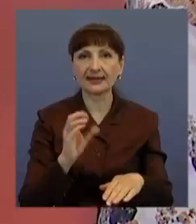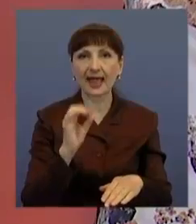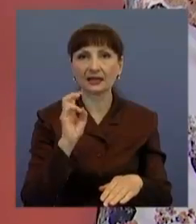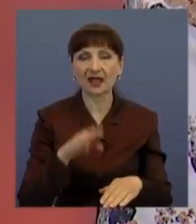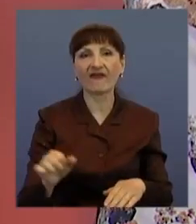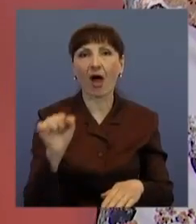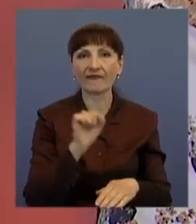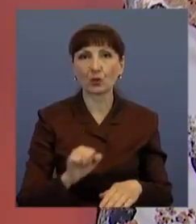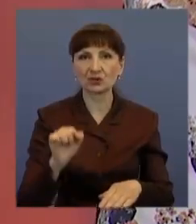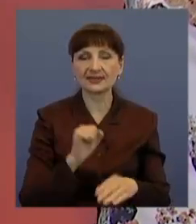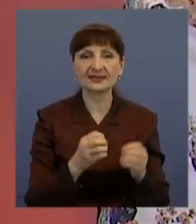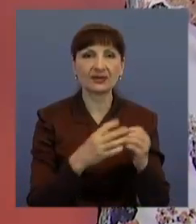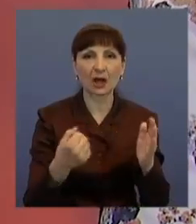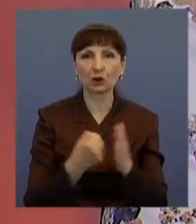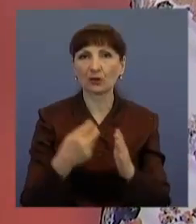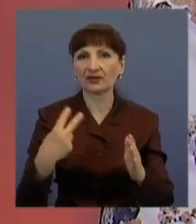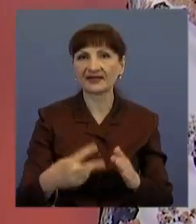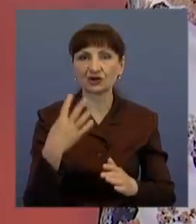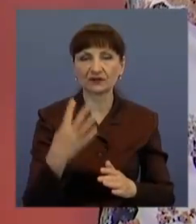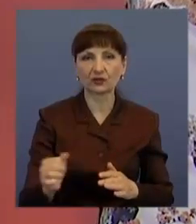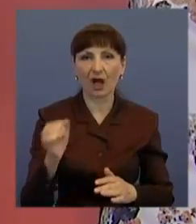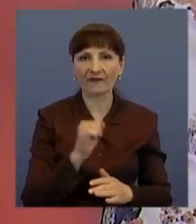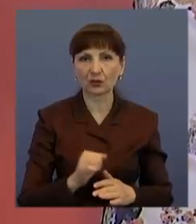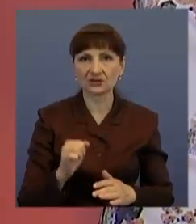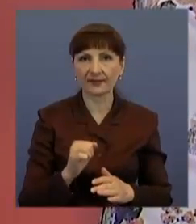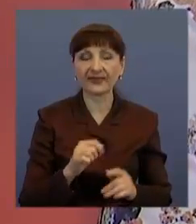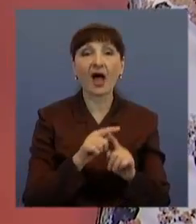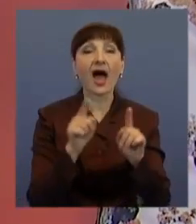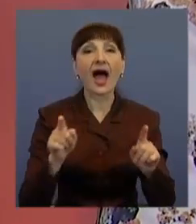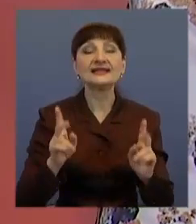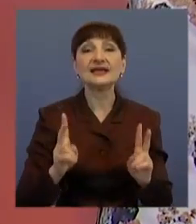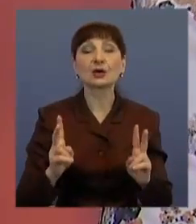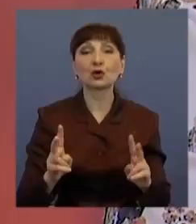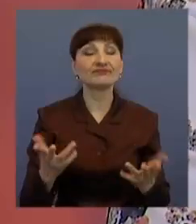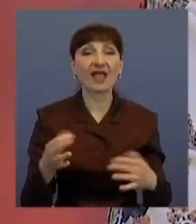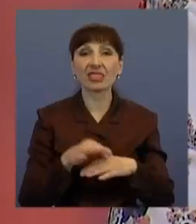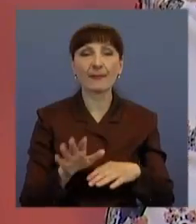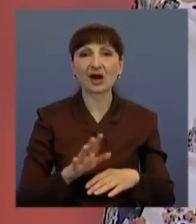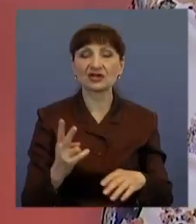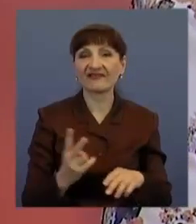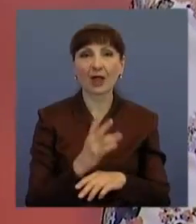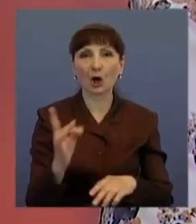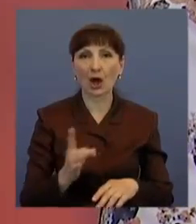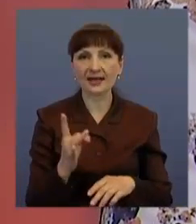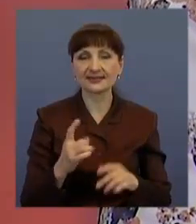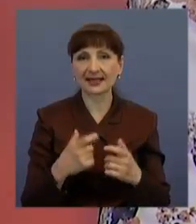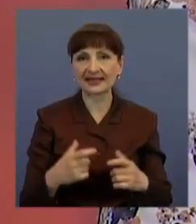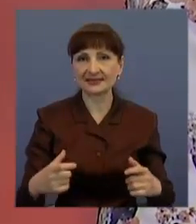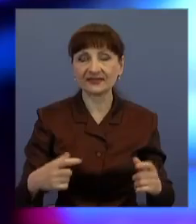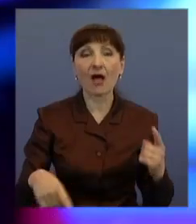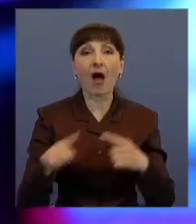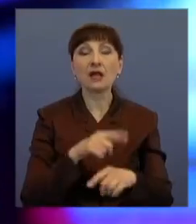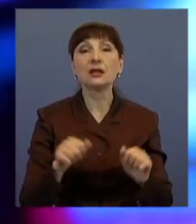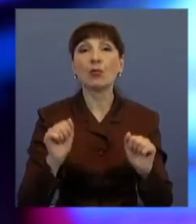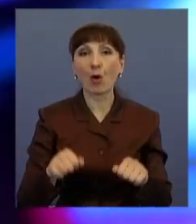августе месяце, где-то с 15 по 24 августа. А те, которые не прошли второй раз тестирование, они